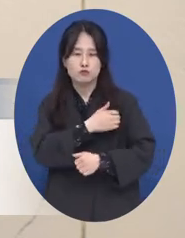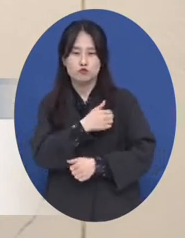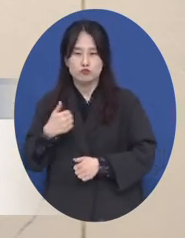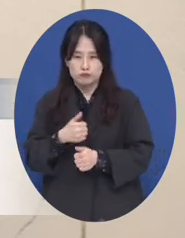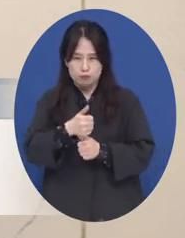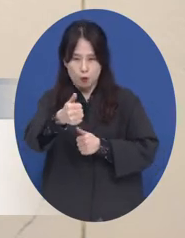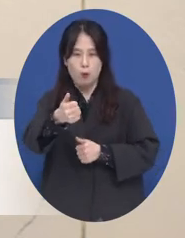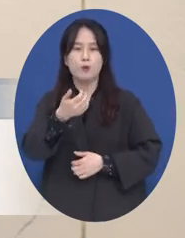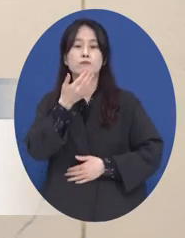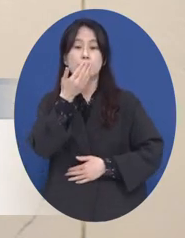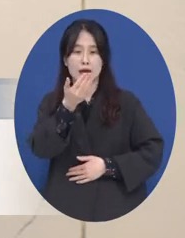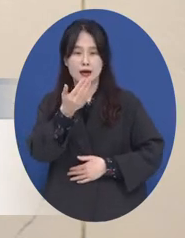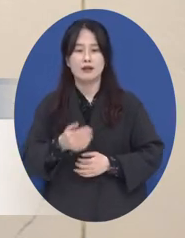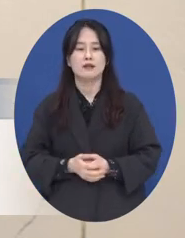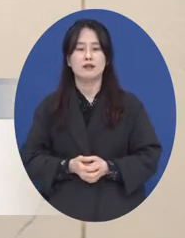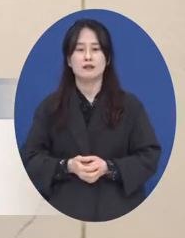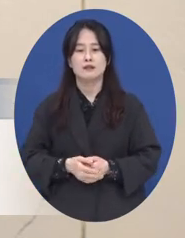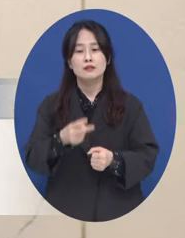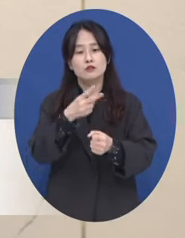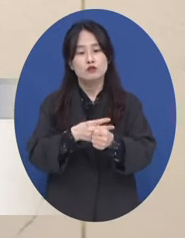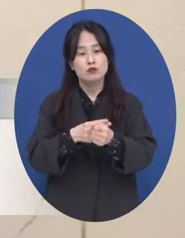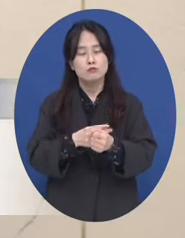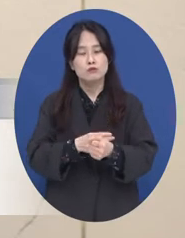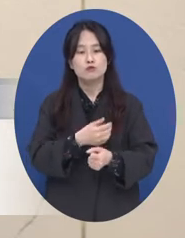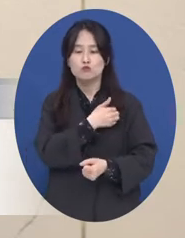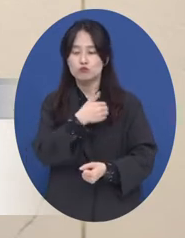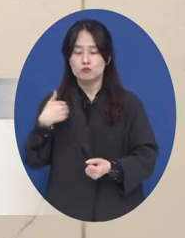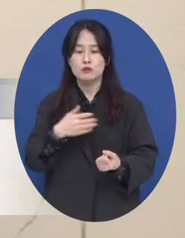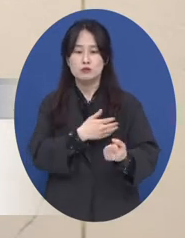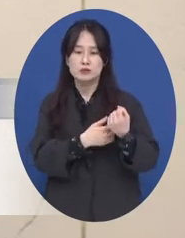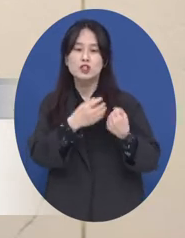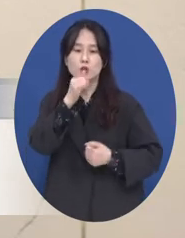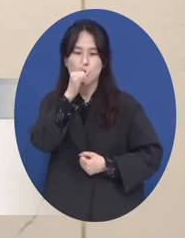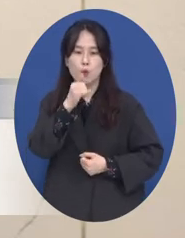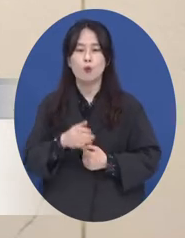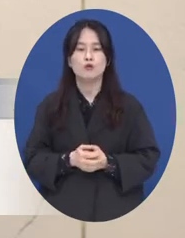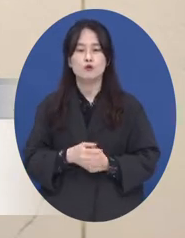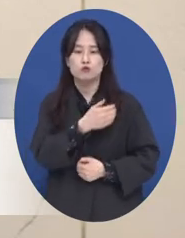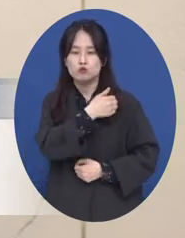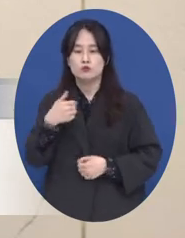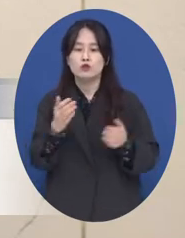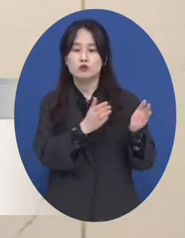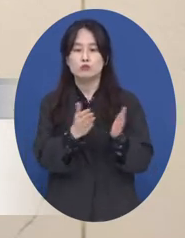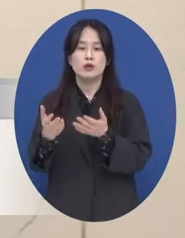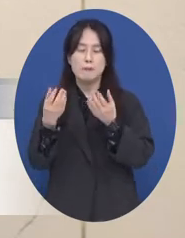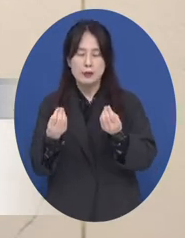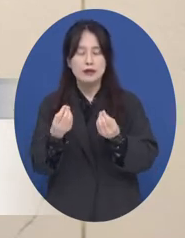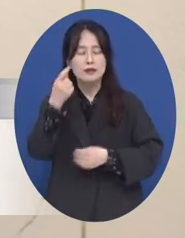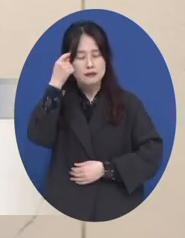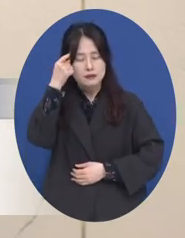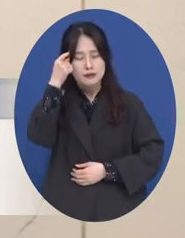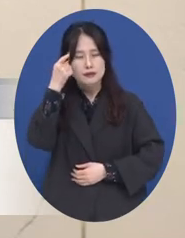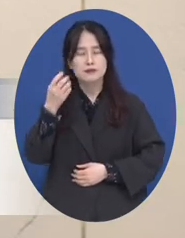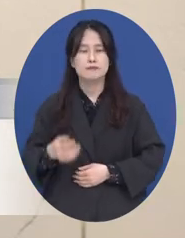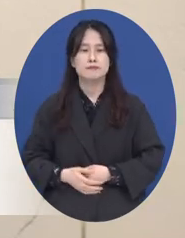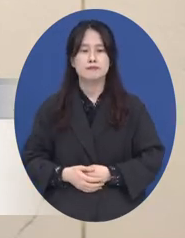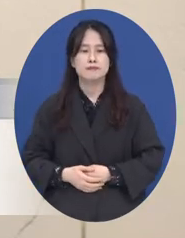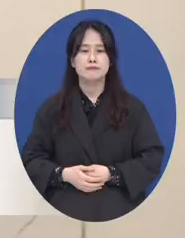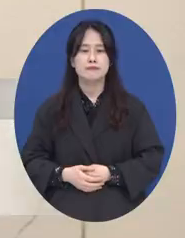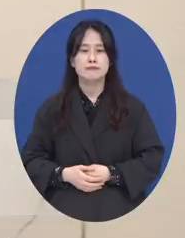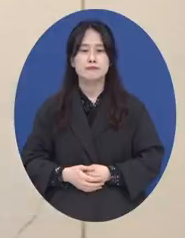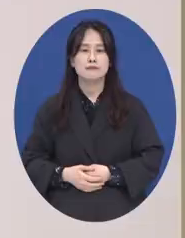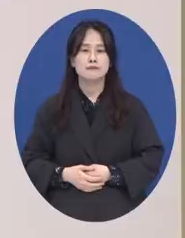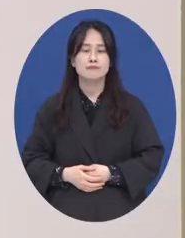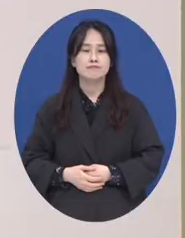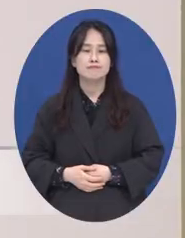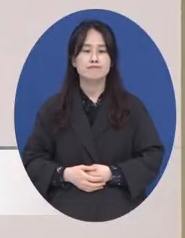충분히 극복할 수 있는 상황이고, 우리 선생님들은 또 그만한 역량이 있고 충분히 준비가 갖춰져 있다고 생각을